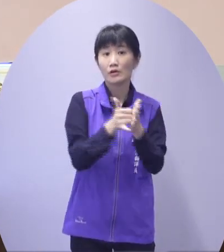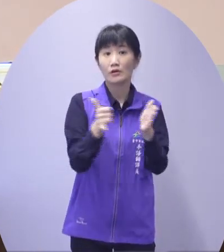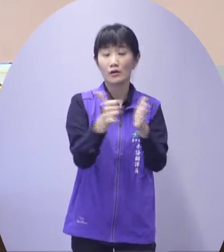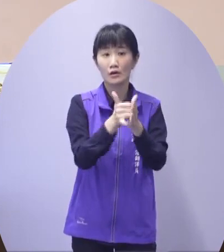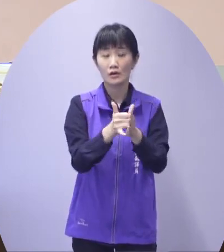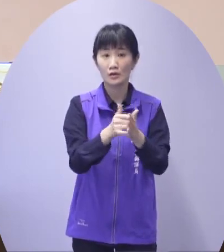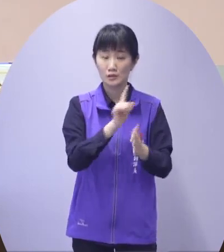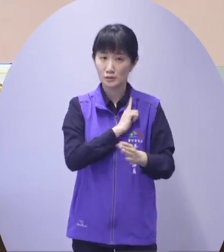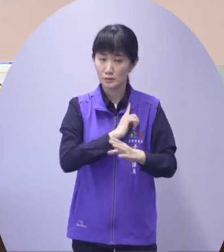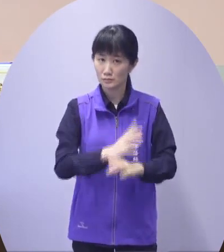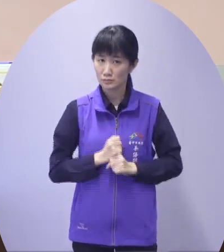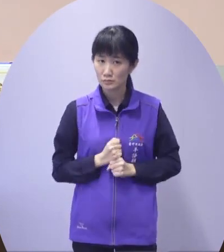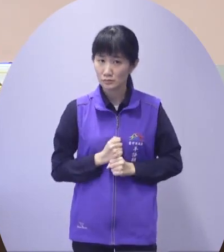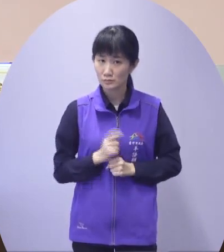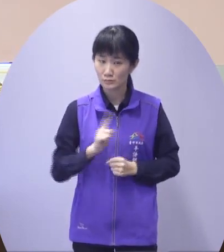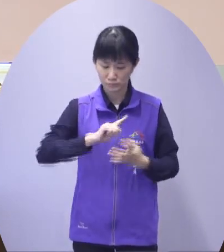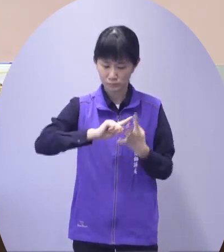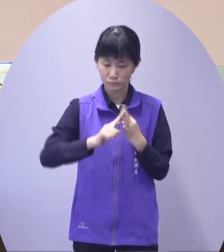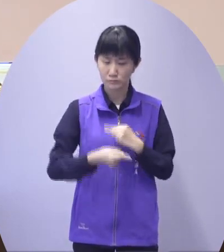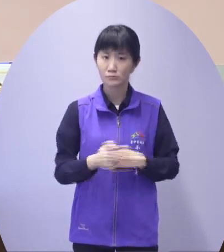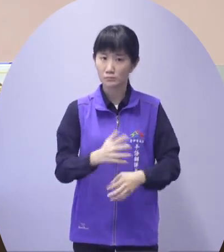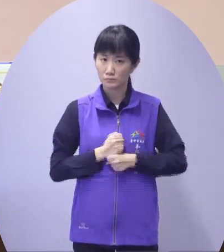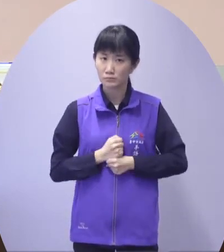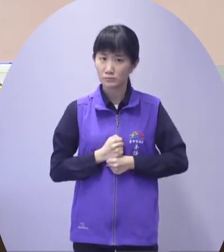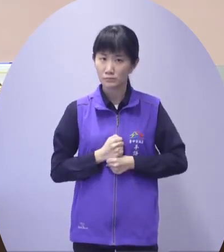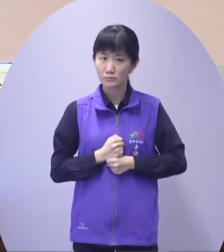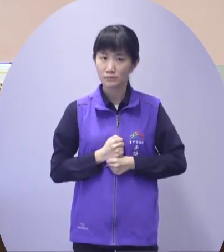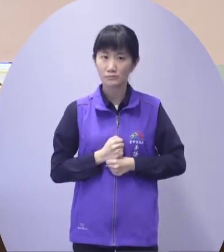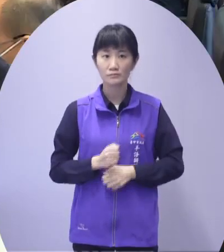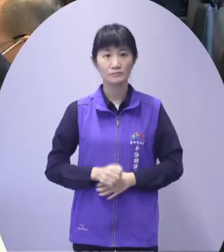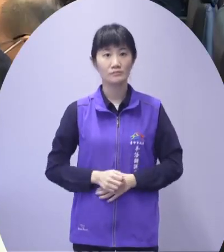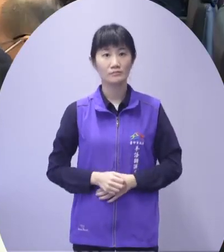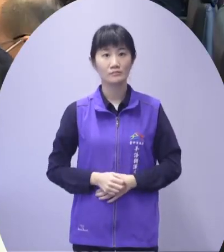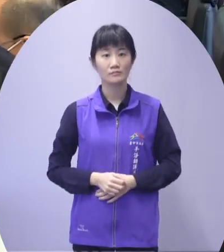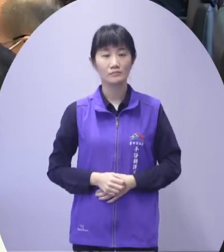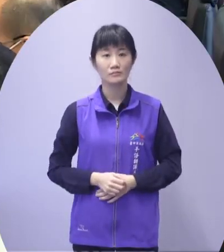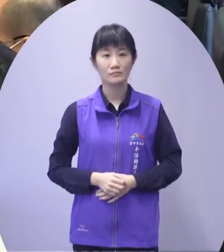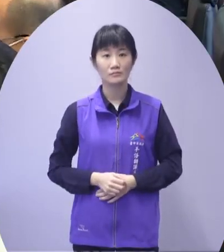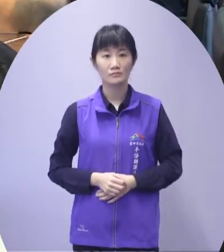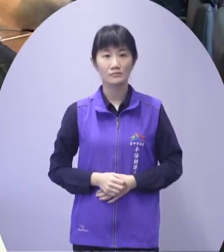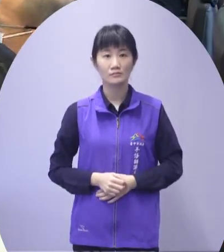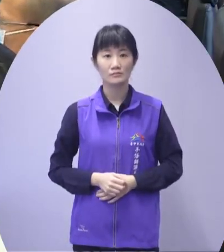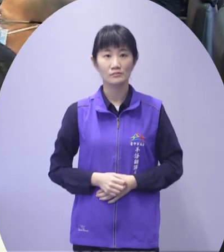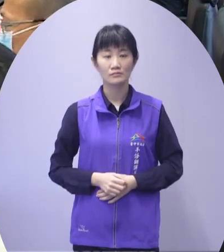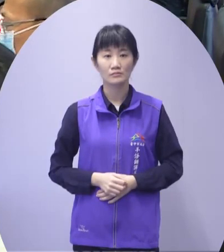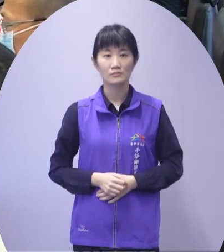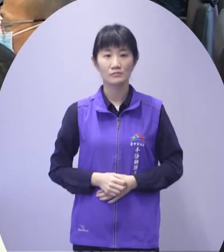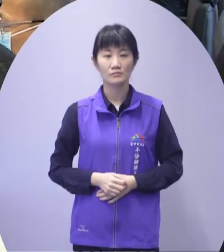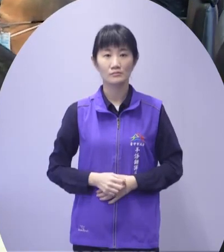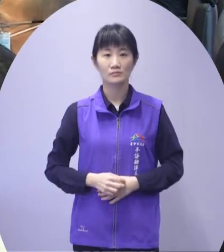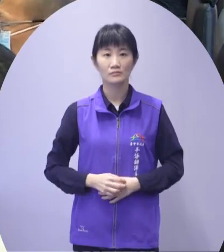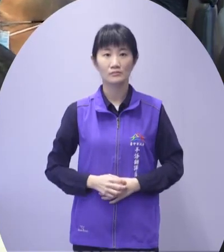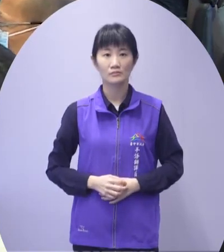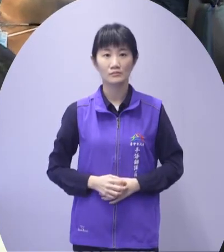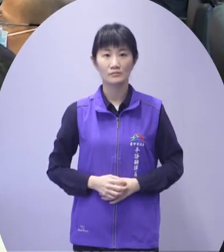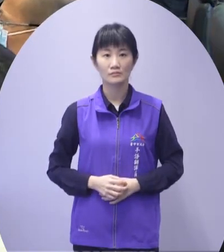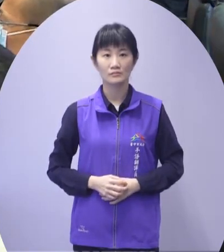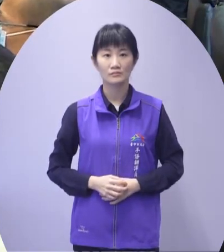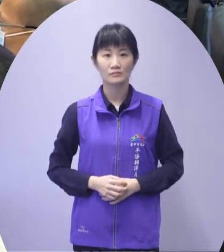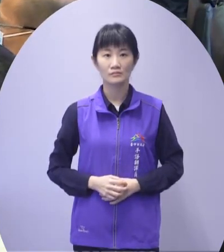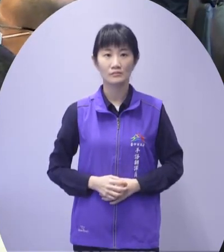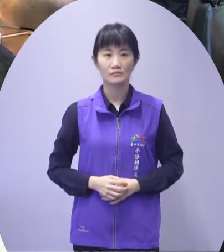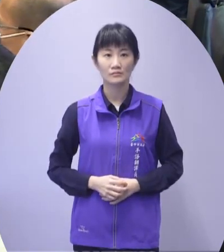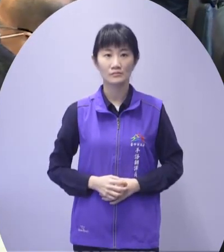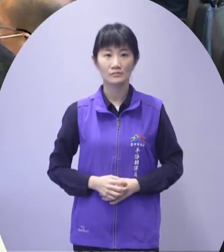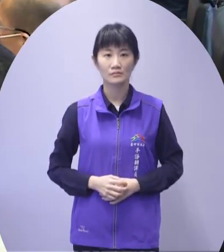必须注意，特别注意以下几个事项。那个摆子在吗？刚才好，谢谢。